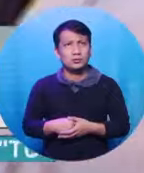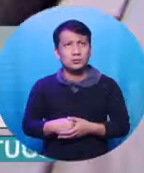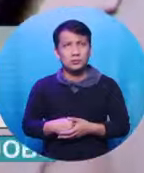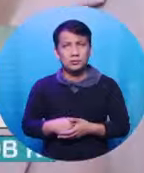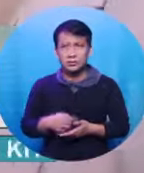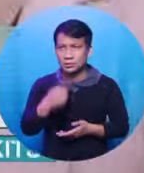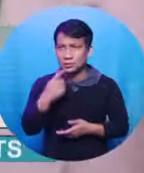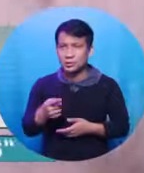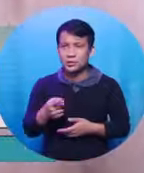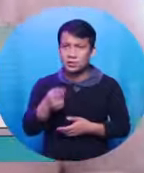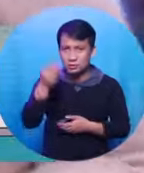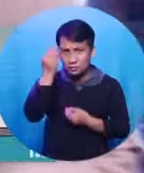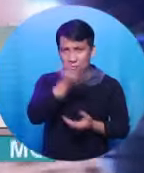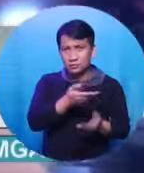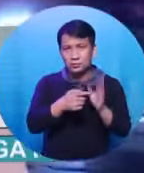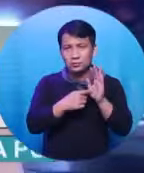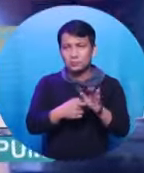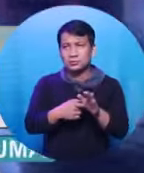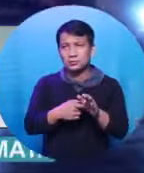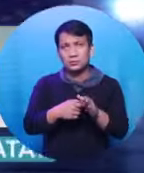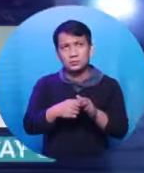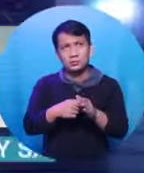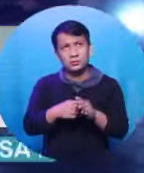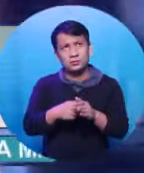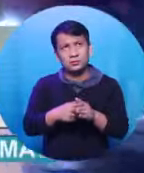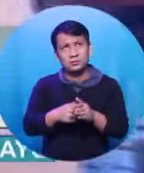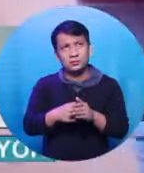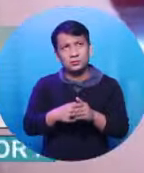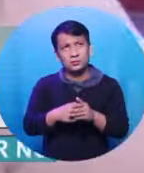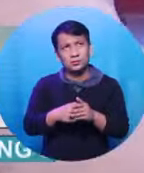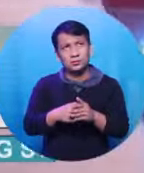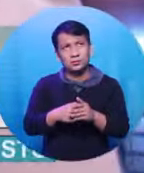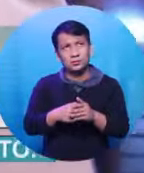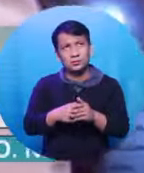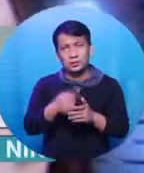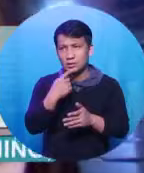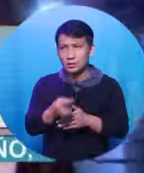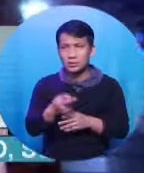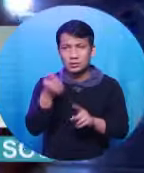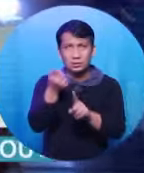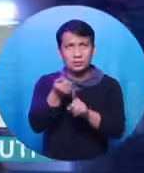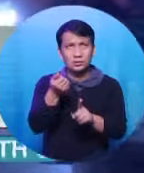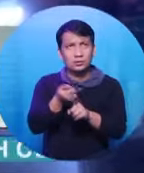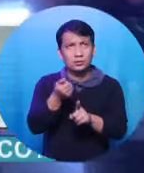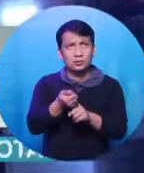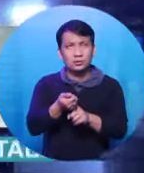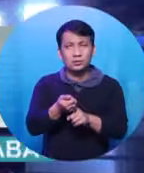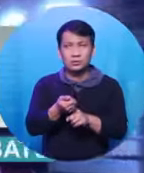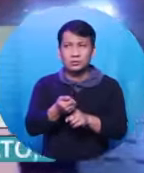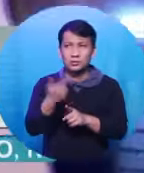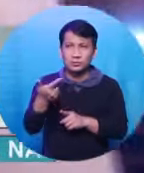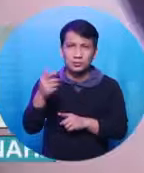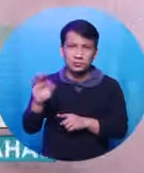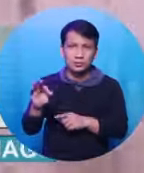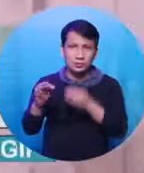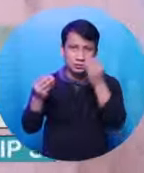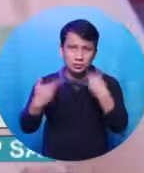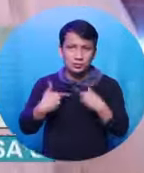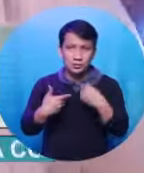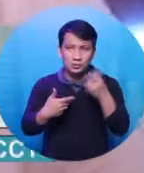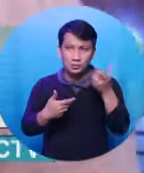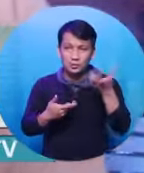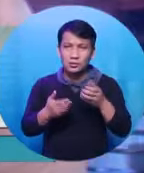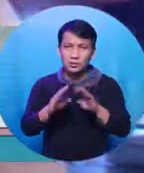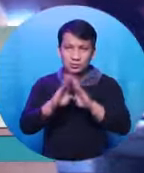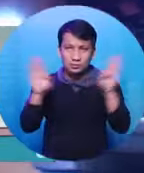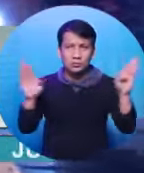idol. Sana nga masingil ni ate ng danyos si ang bumugbog sa kanyang dating nobyo, no? At lahat sila nagugulat kung